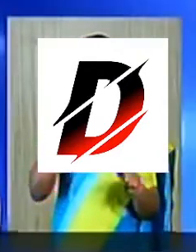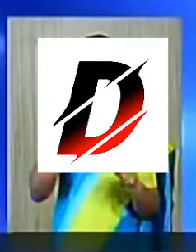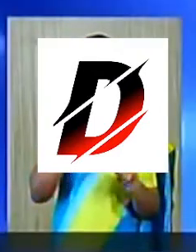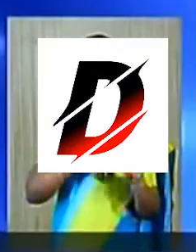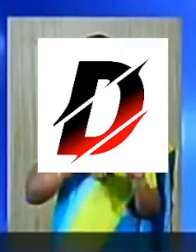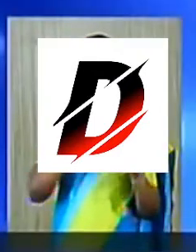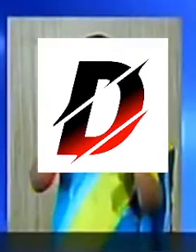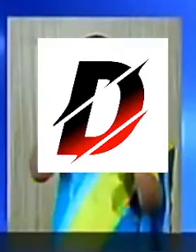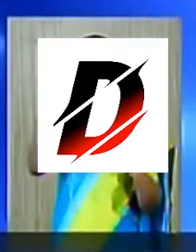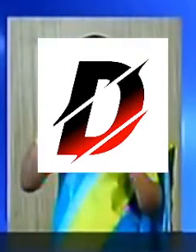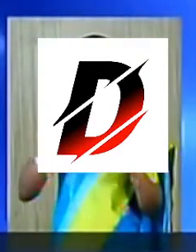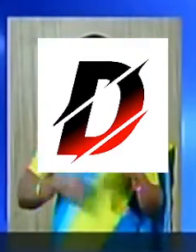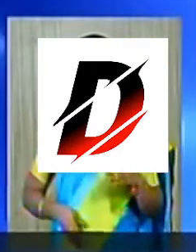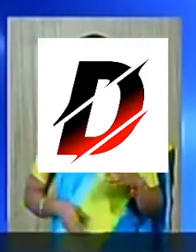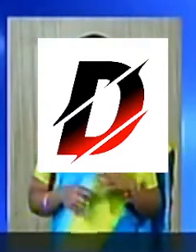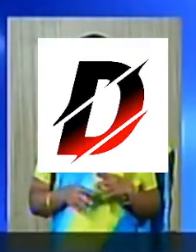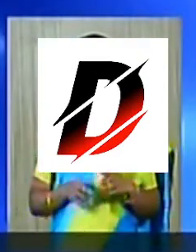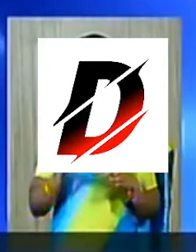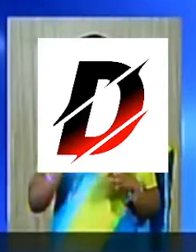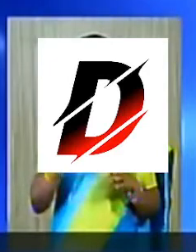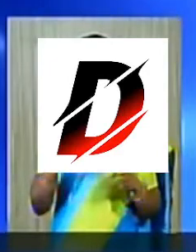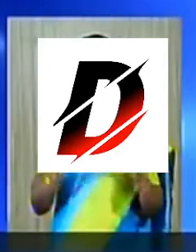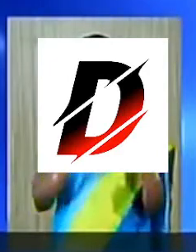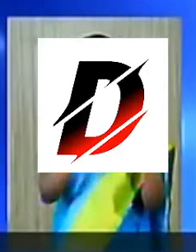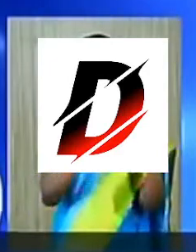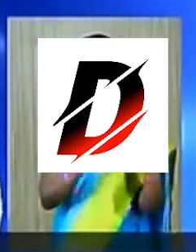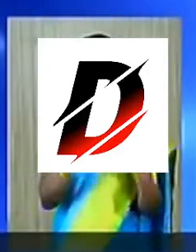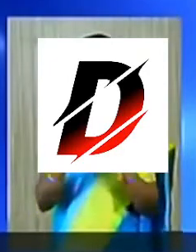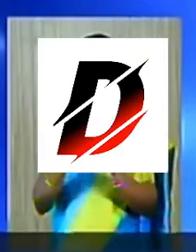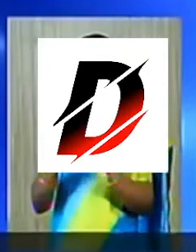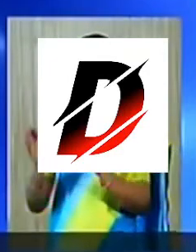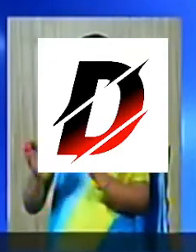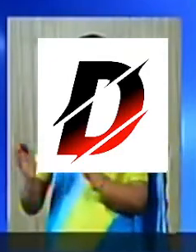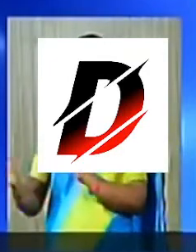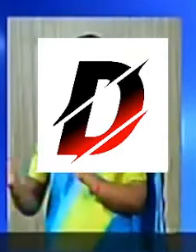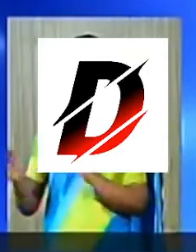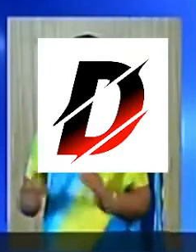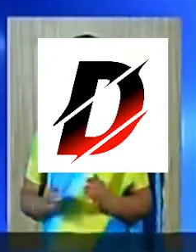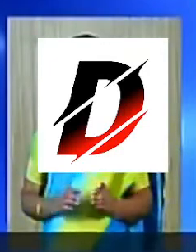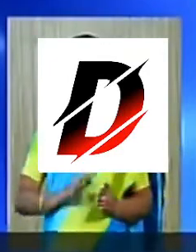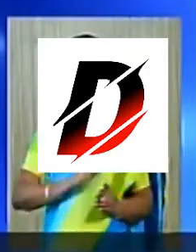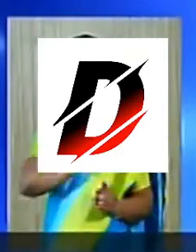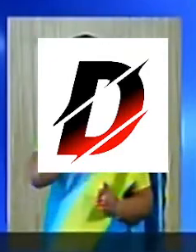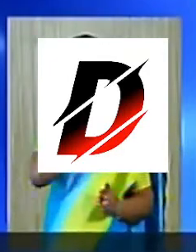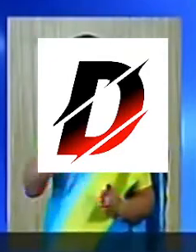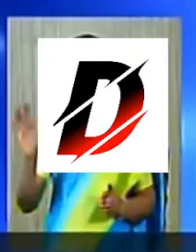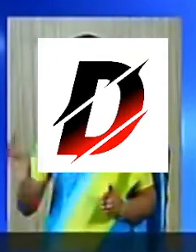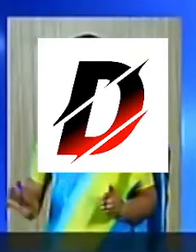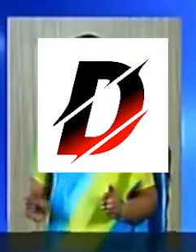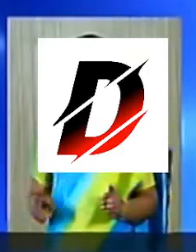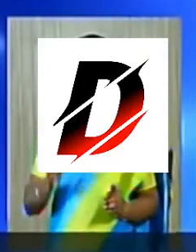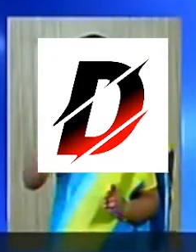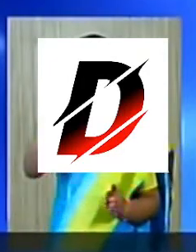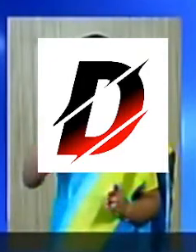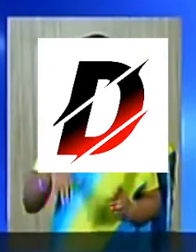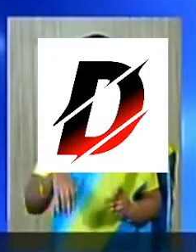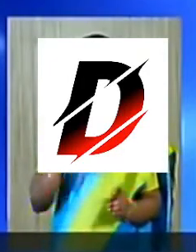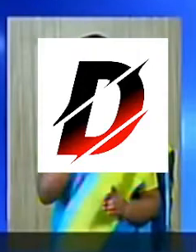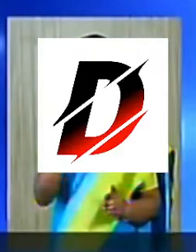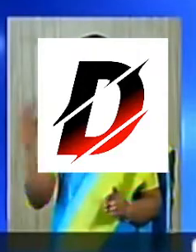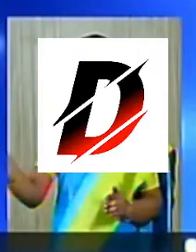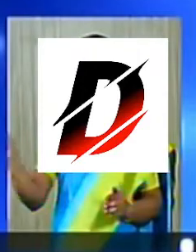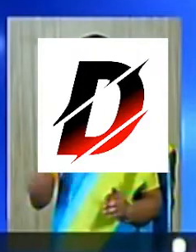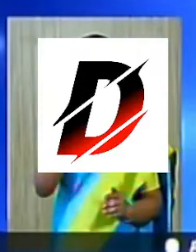எழுதுகிறோம். ஸோ -1, 30, 0, 20 வரிசை ஜோடிகளாக எழுதி போயிட்டே இருக்கிறோம். இந்த அத்தனை புள்ளிகளையும் நாம் வரைபடத்தில்